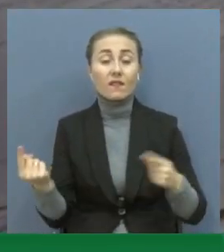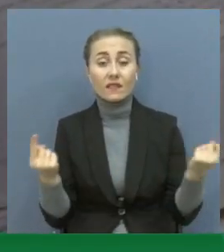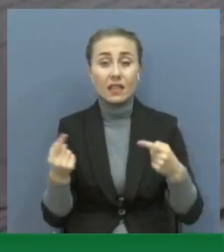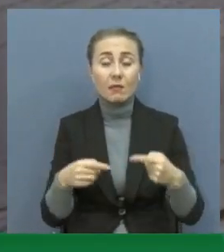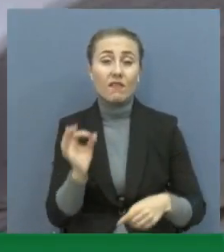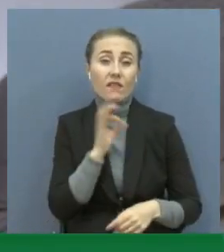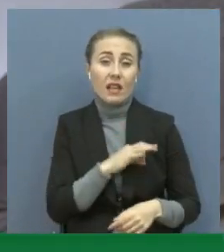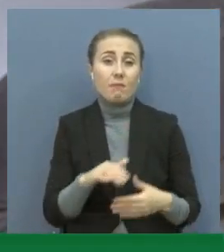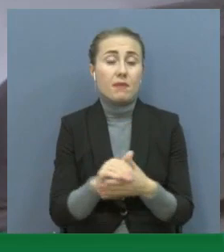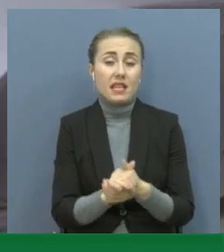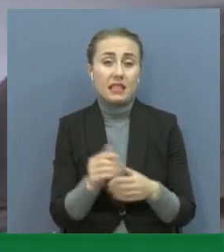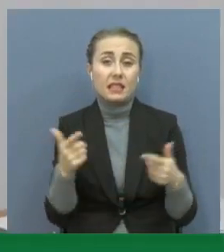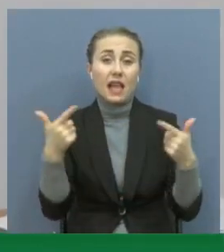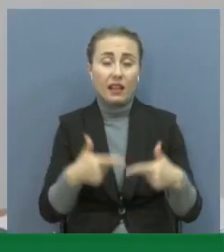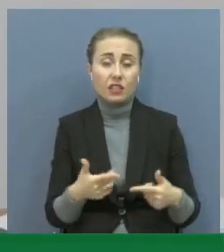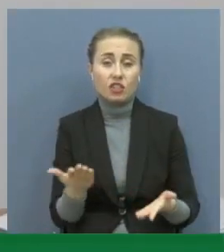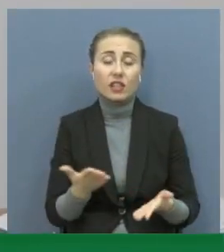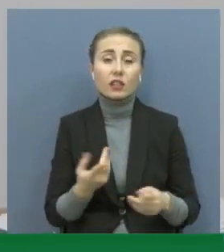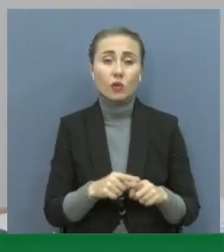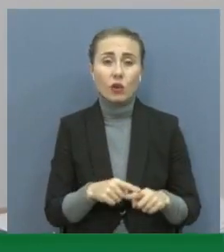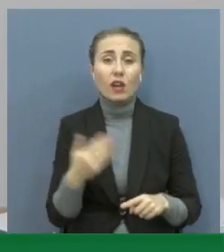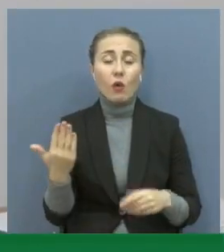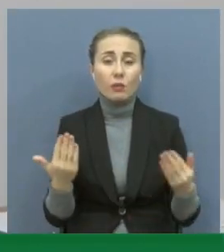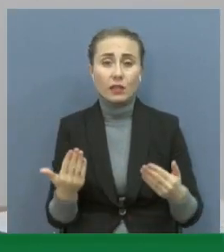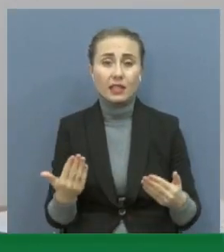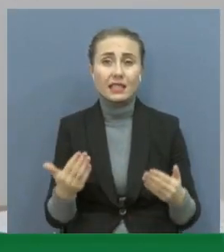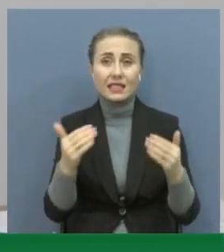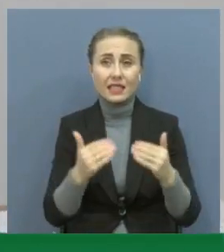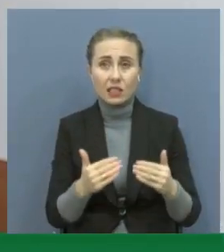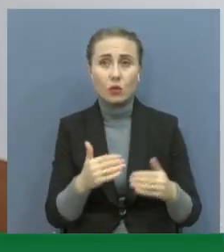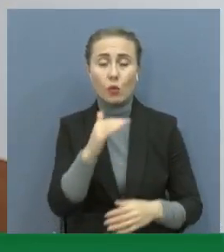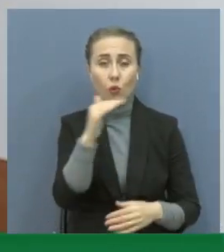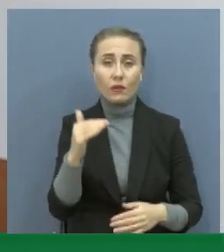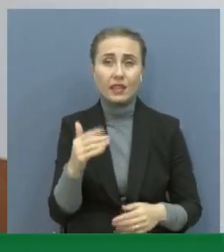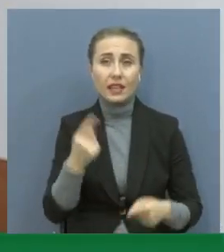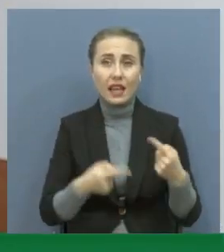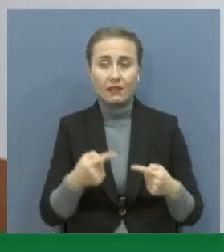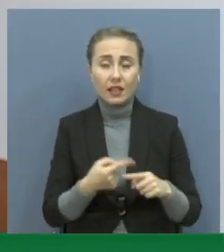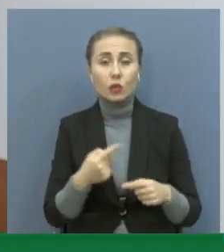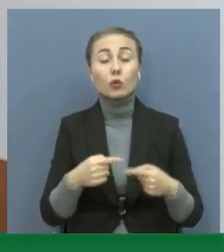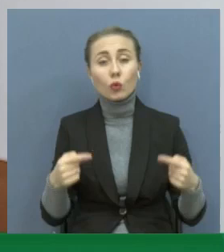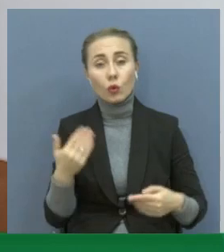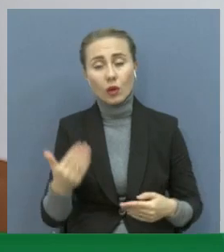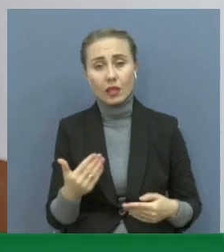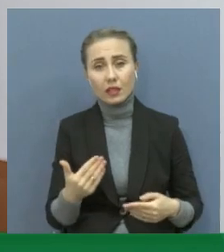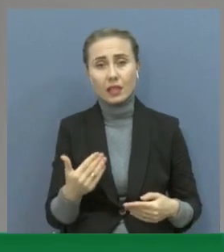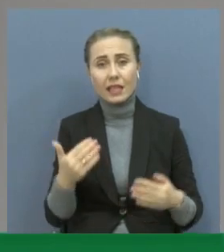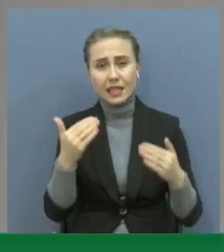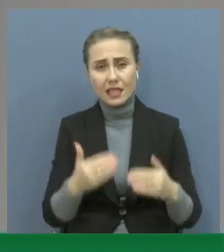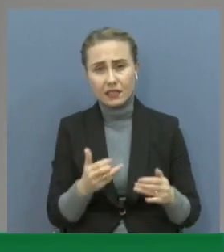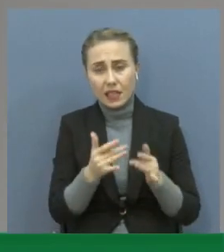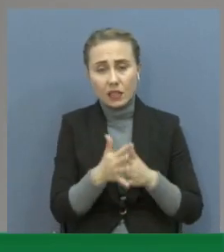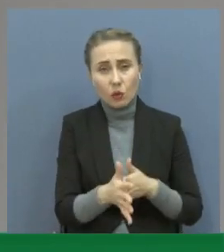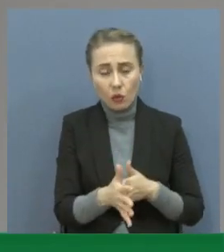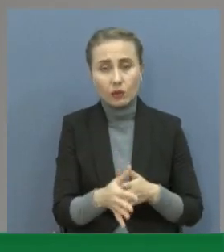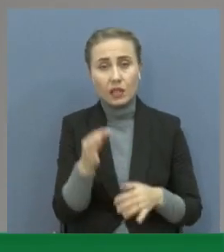мирного соглашения, который бы удовлетворил обе стороны и снизил уровень конфликтности. Другое ее достоинство – существенно низком уровне расходов,